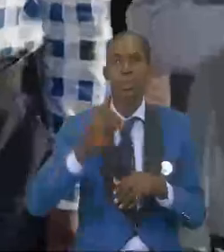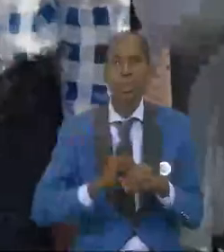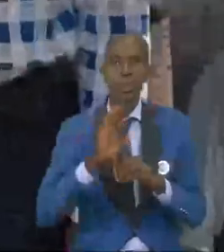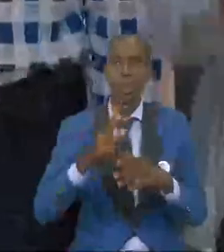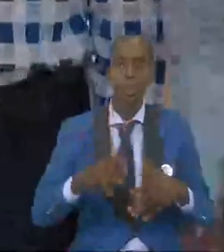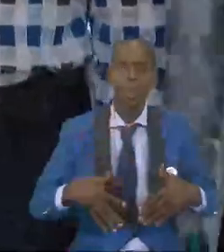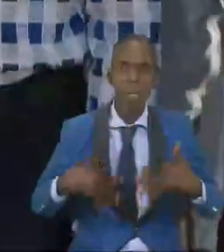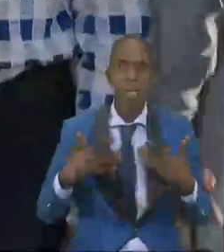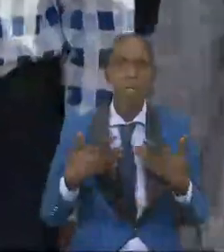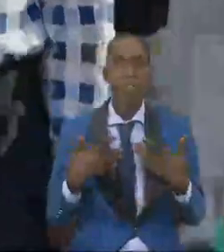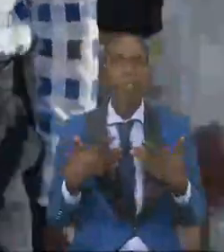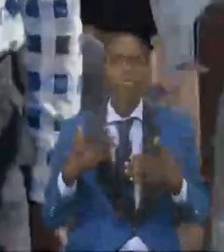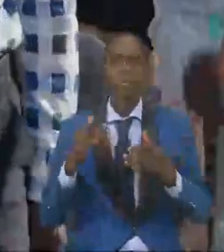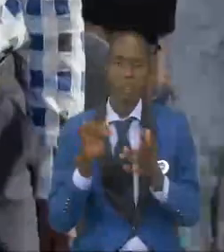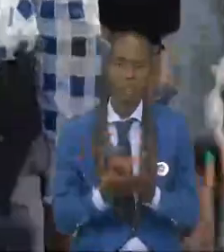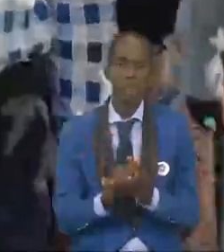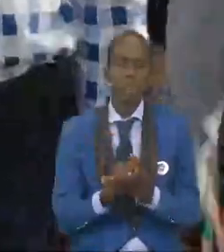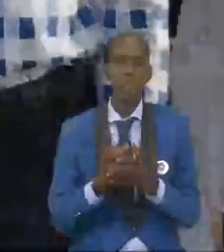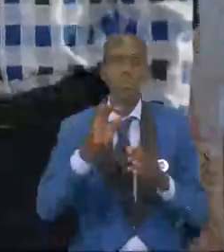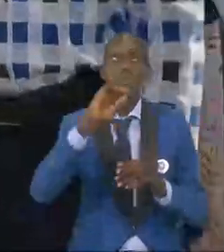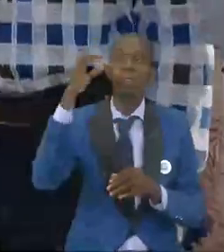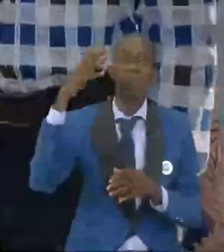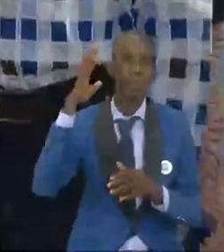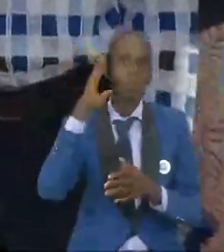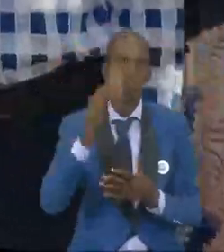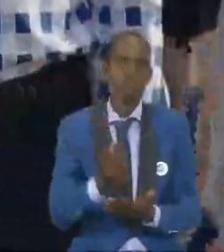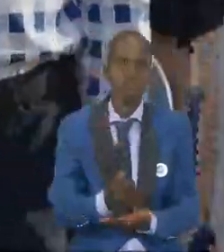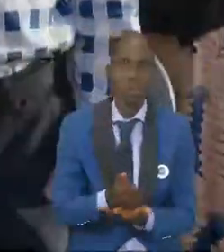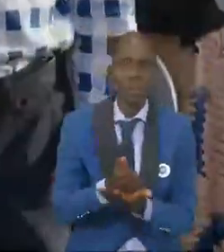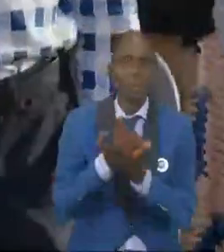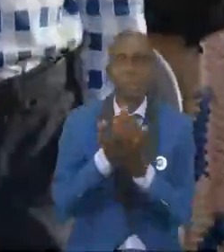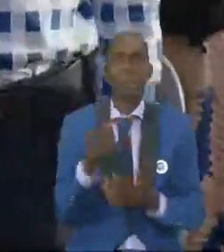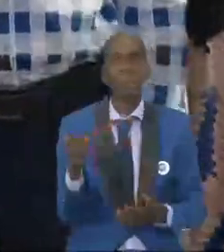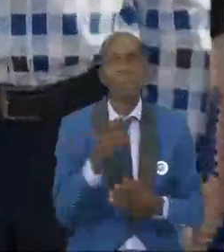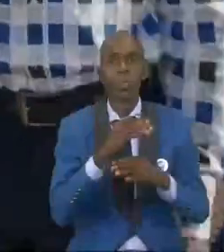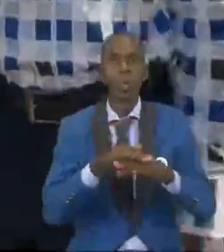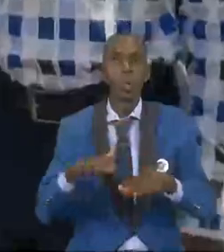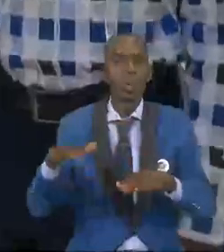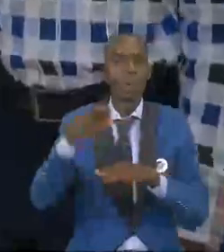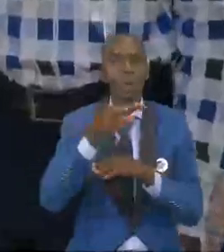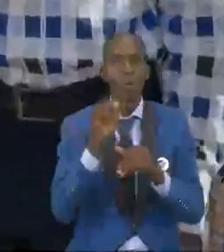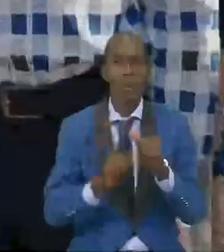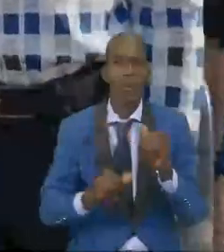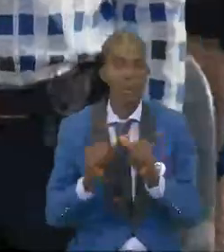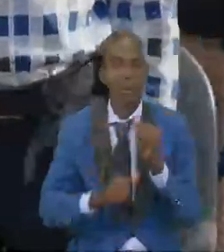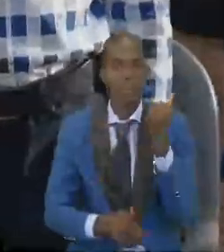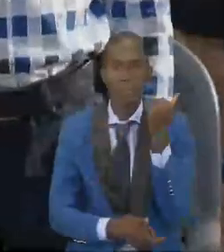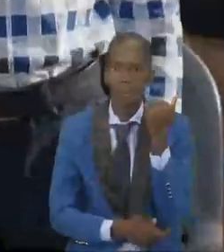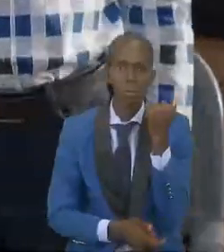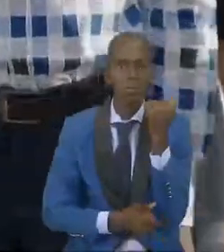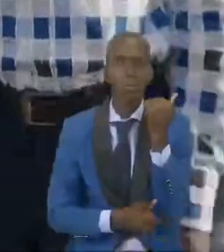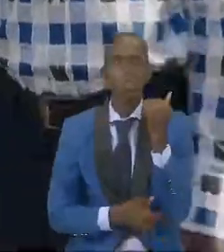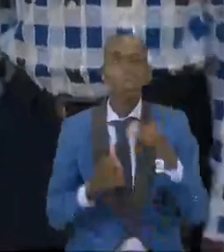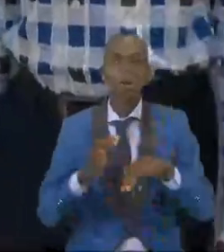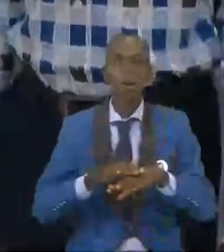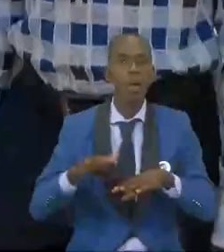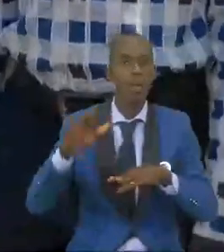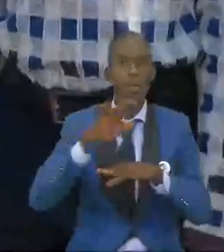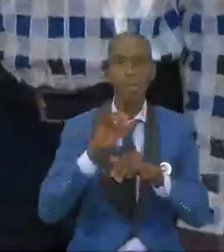et de pureté reçoit la grâce dans ta vie pour que cette grâce te soutienne